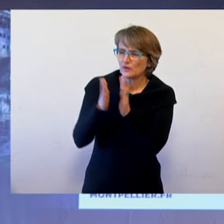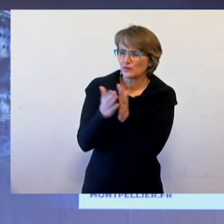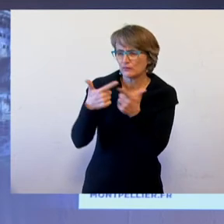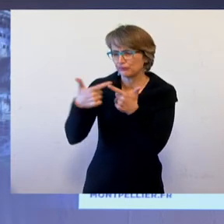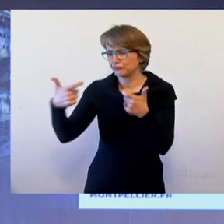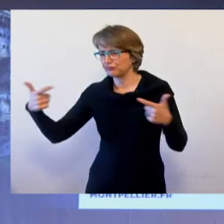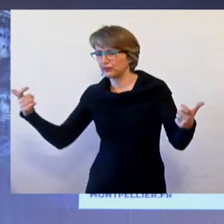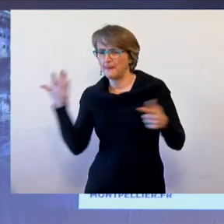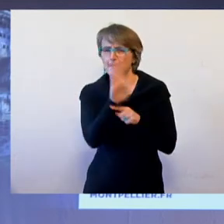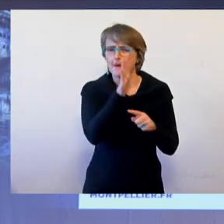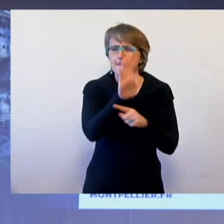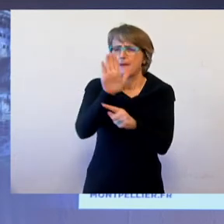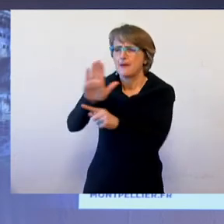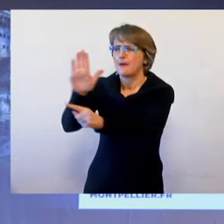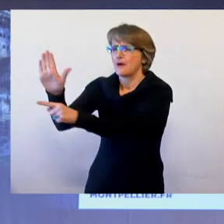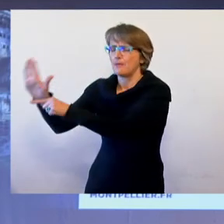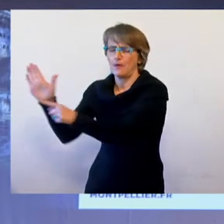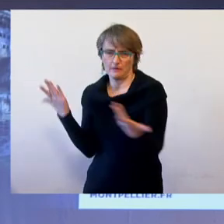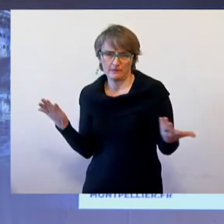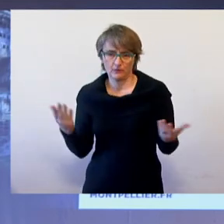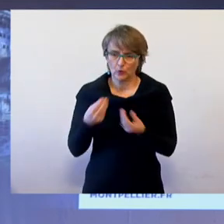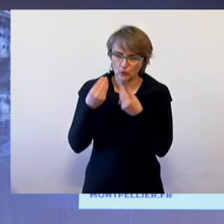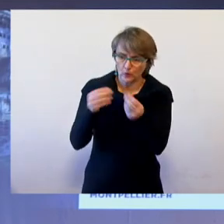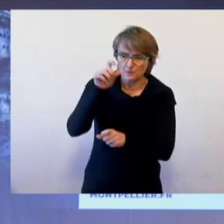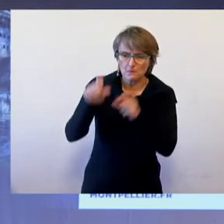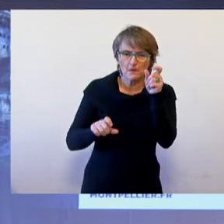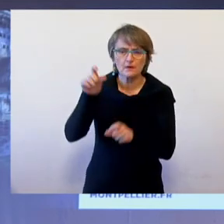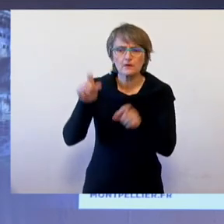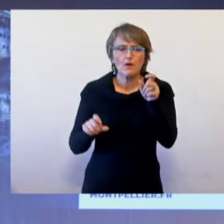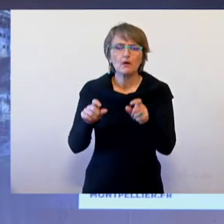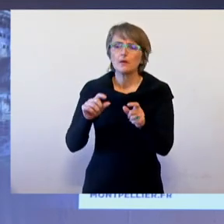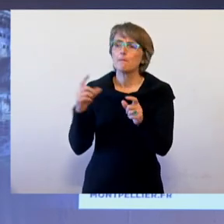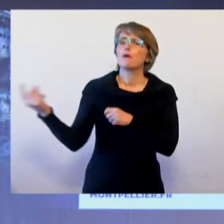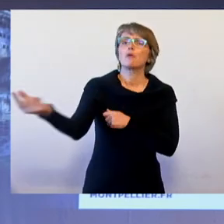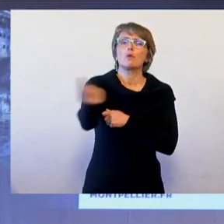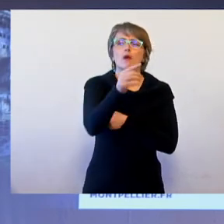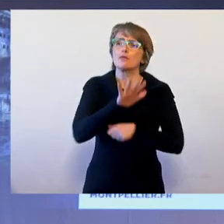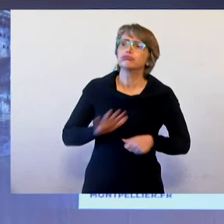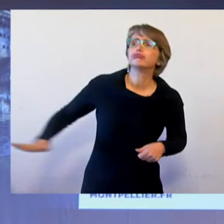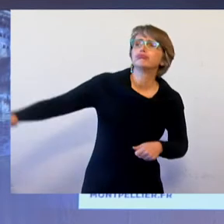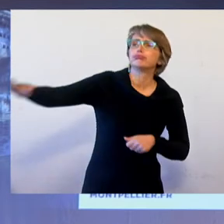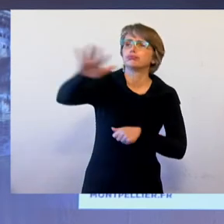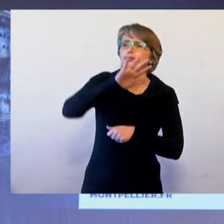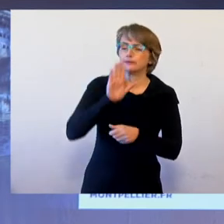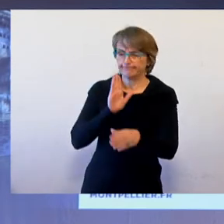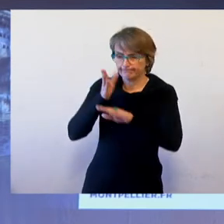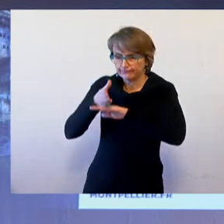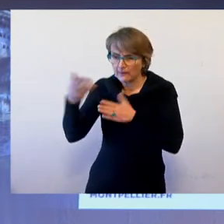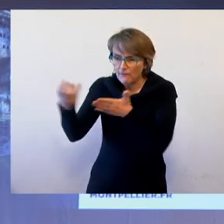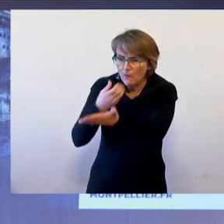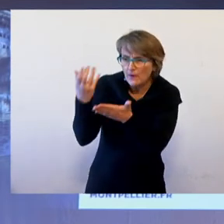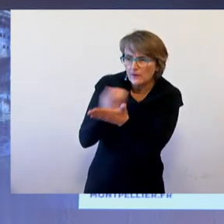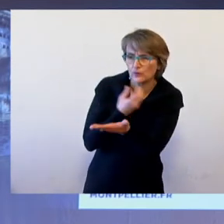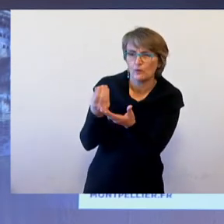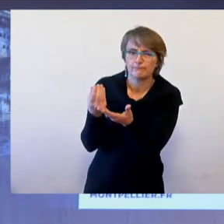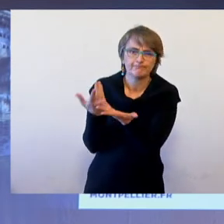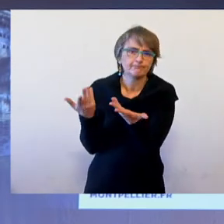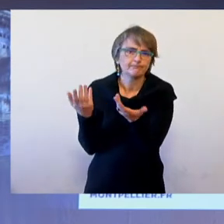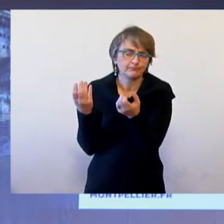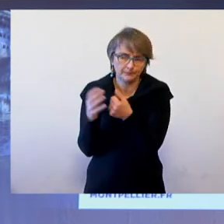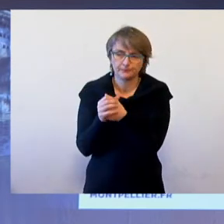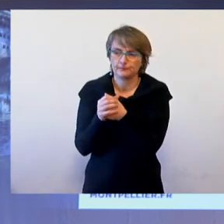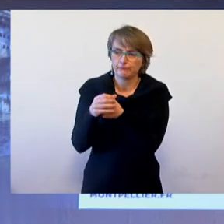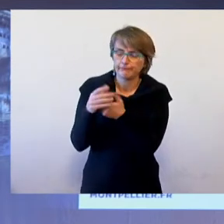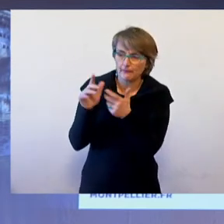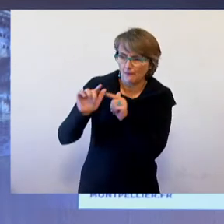lieu ressource qui apporterait une expertise à l'ensemble des partenaires du territoire. Ce lieu pourrait en effet accueillir